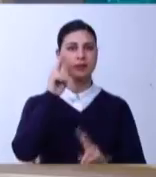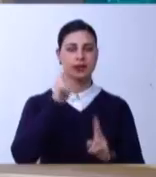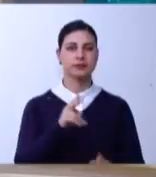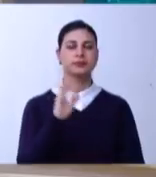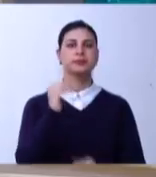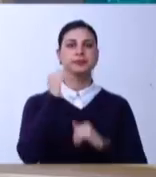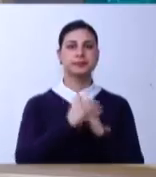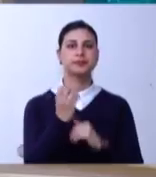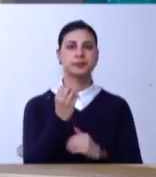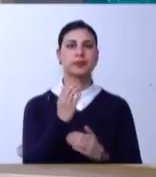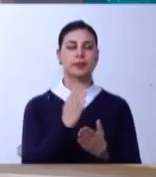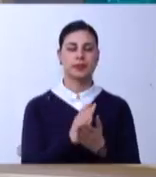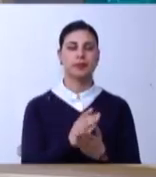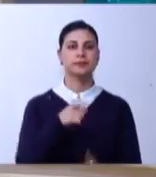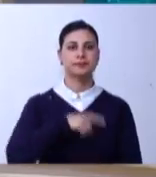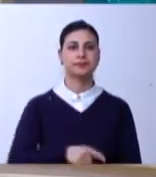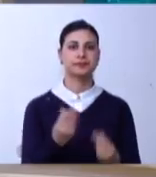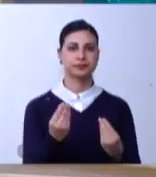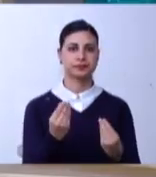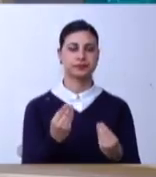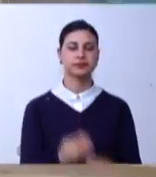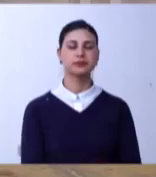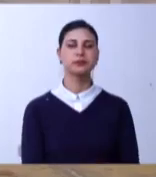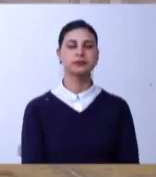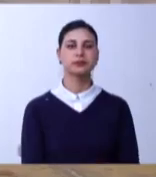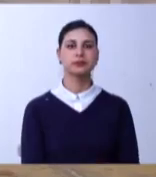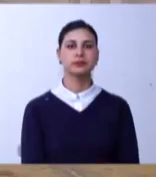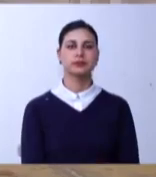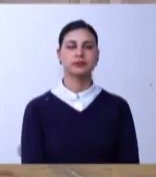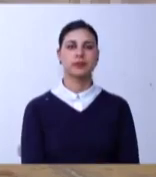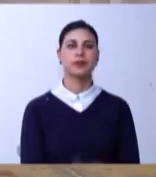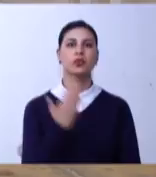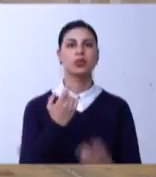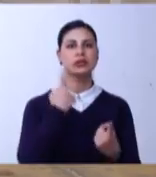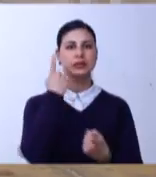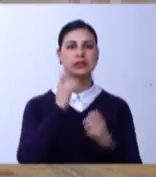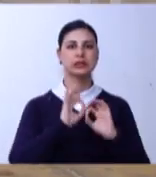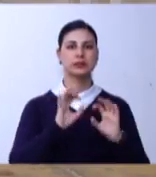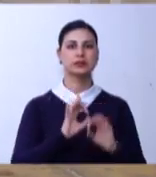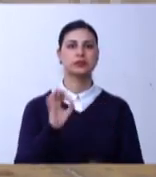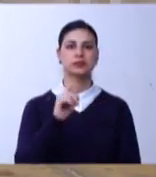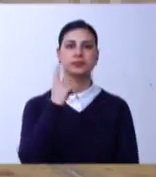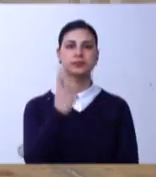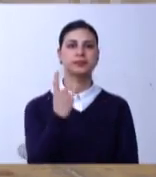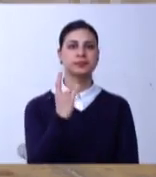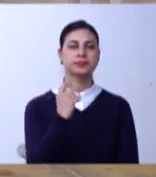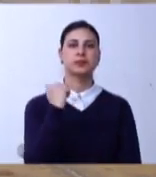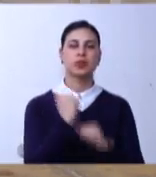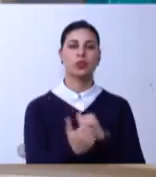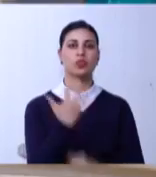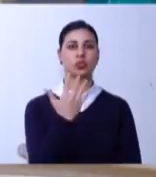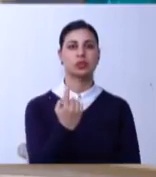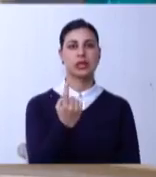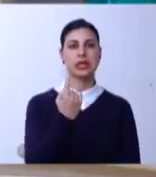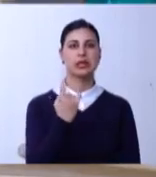და ღამე კვლავ ხდება ჩასველება. სტატისტიკა რომ მოვიხმაროთ, ხომ, სადღაც ერთი ბავშვი ყოველი 5-დან